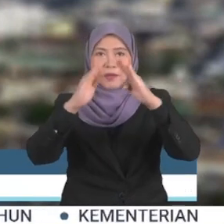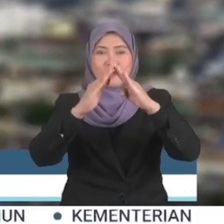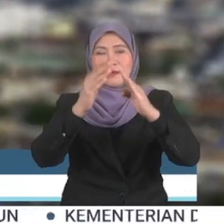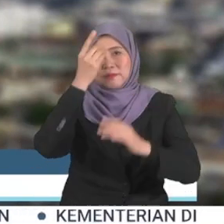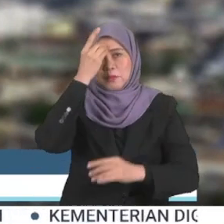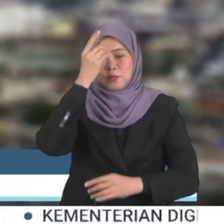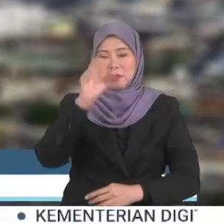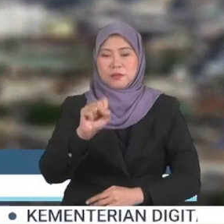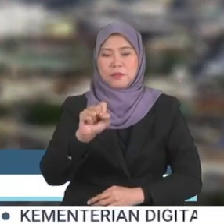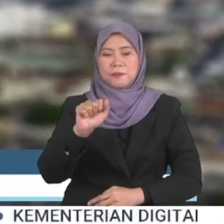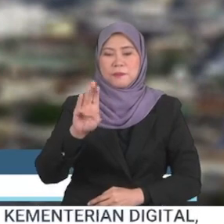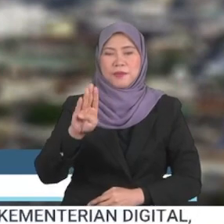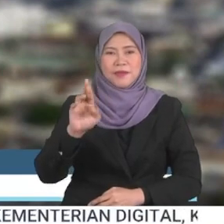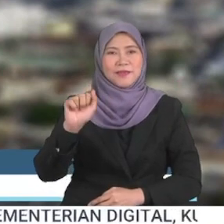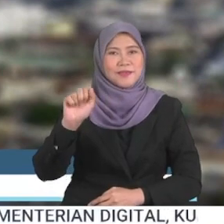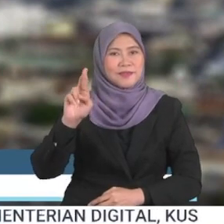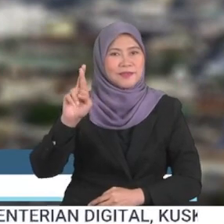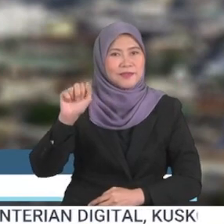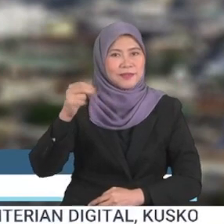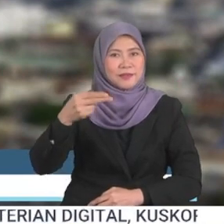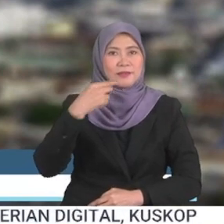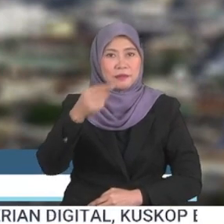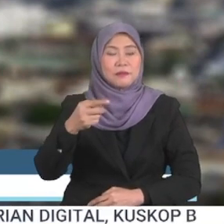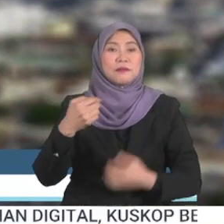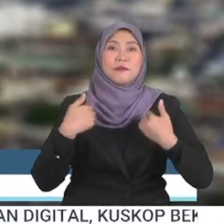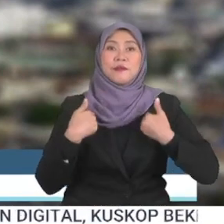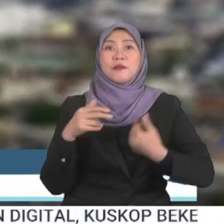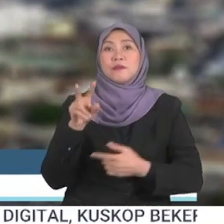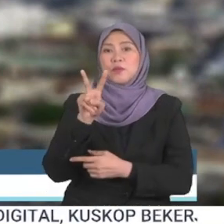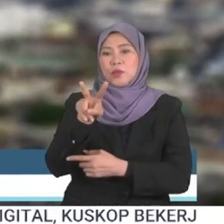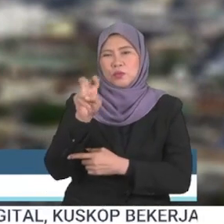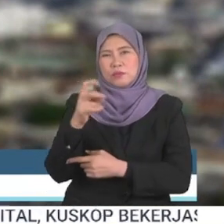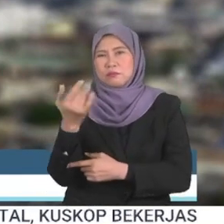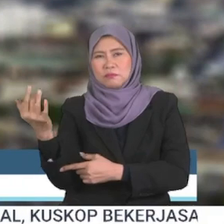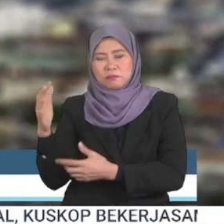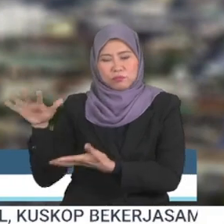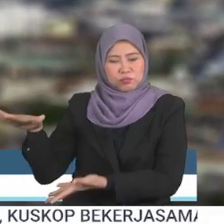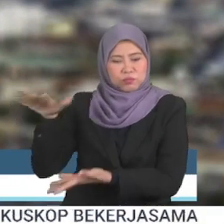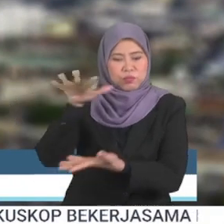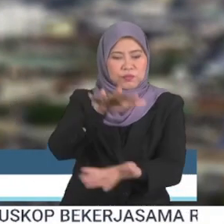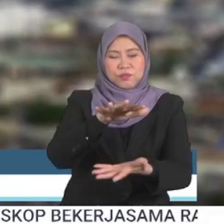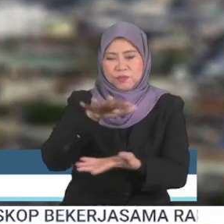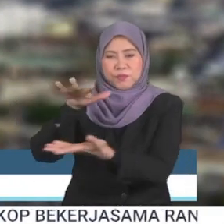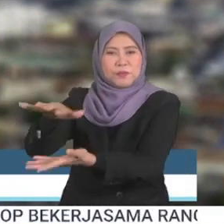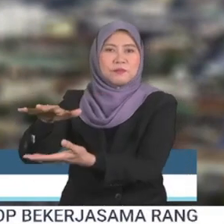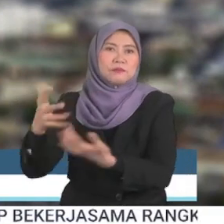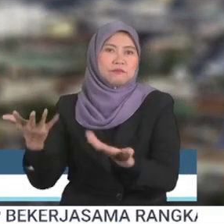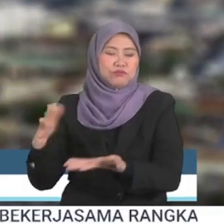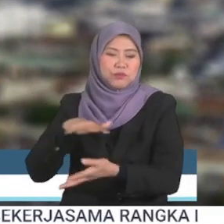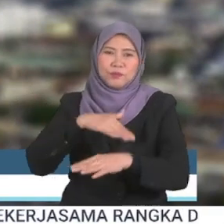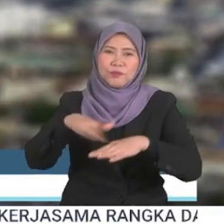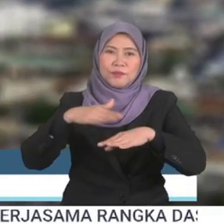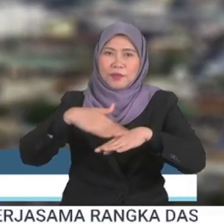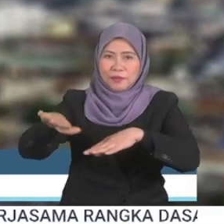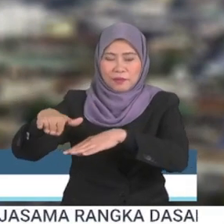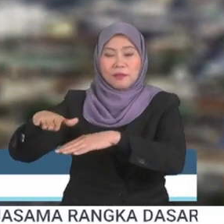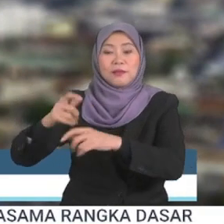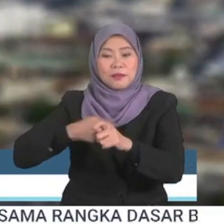Datuk Sabariah Saidan, hampir 224 tan bekalan makanan dihantar ke pangkalan hadapan setiap